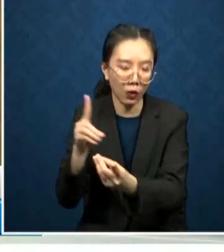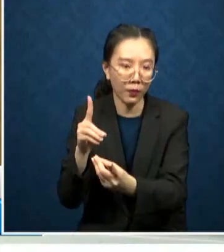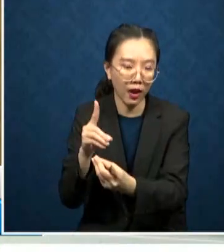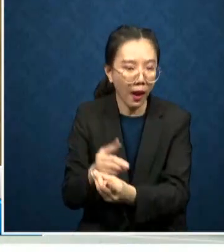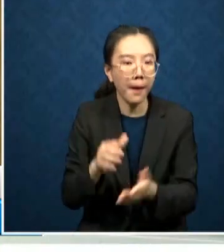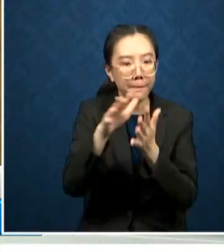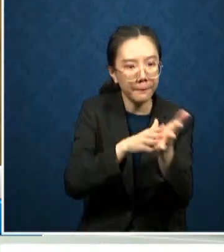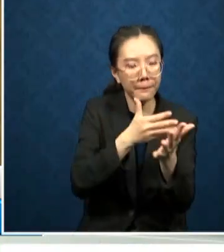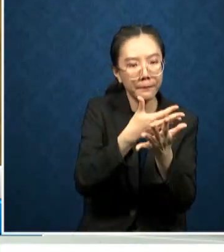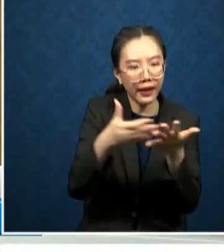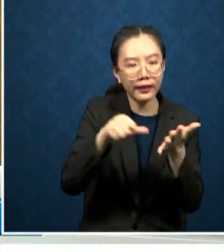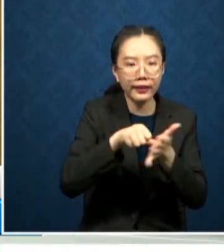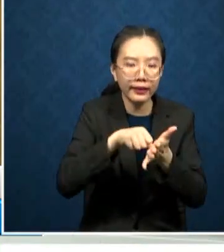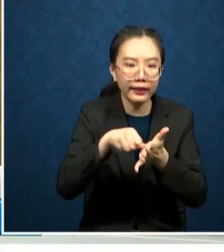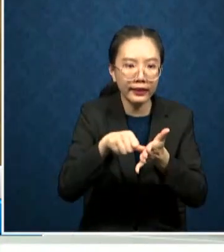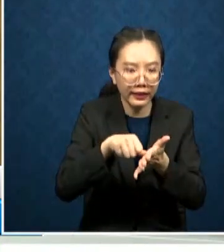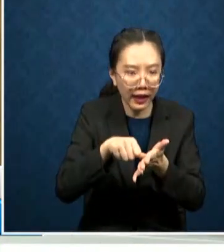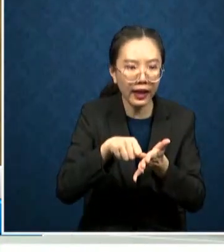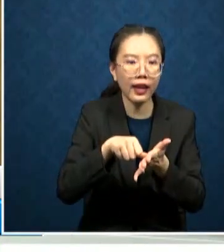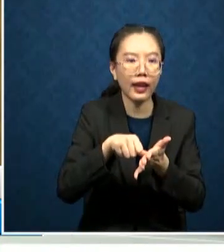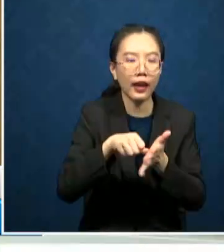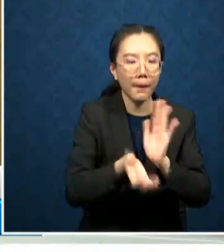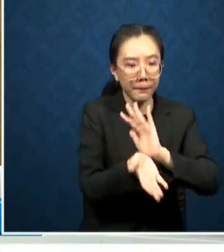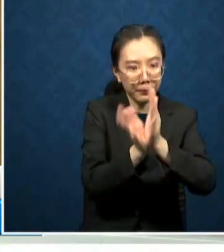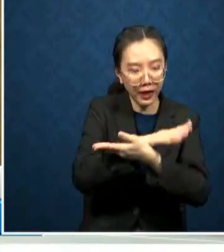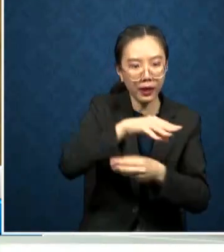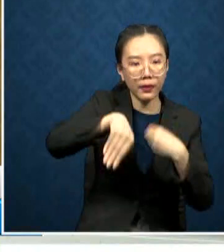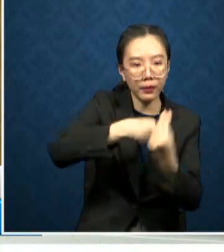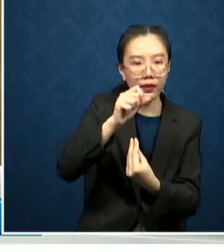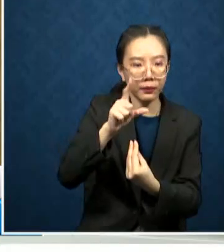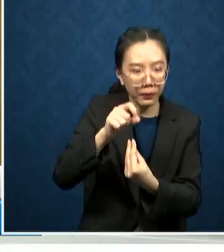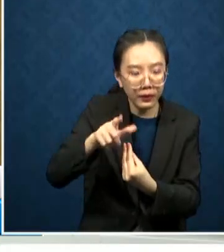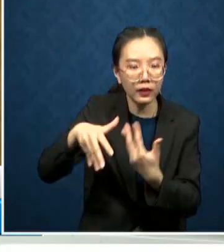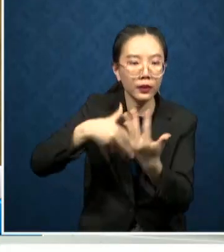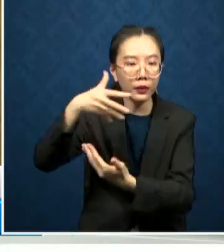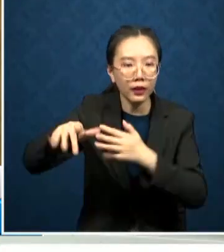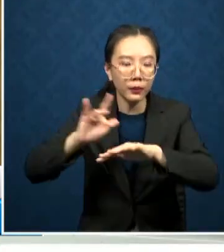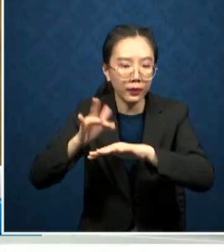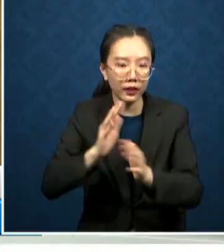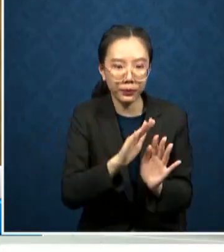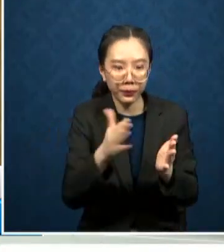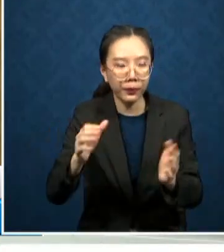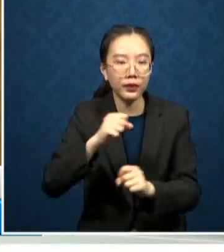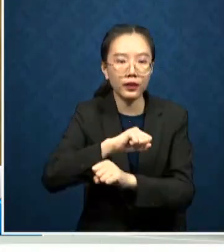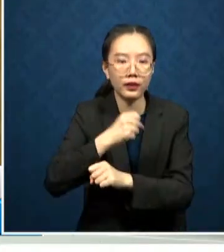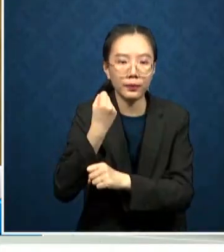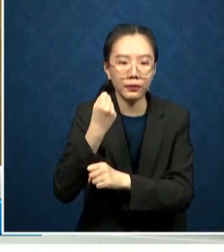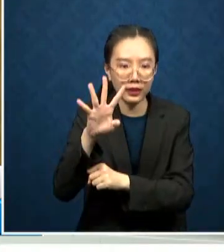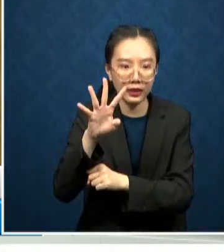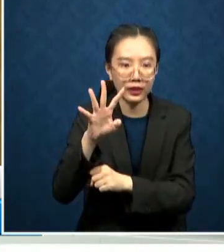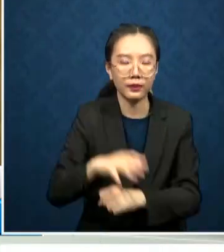แผนพัฒนาประเทศเป็นแผนพัฒนาเศรษฐกิจสังคมและสิ่งแวดล้อมแห่งชาติตั้งแต่ฉบับที่ 14เป็นต้น